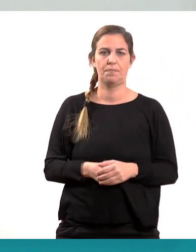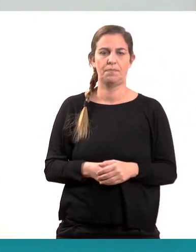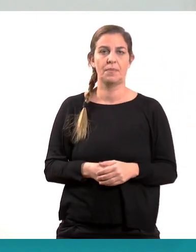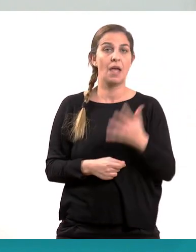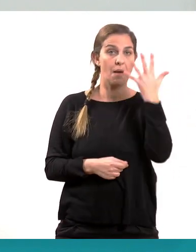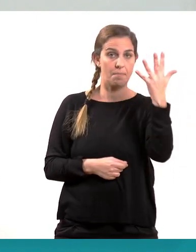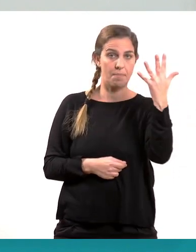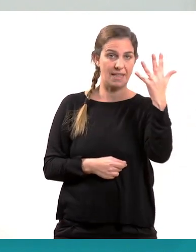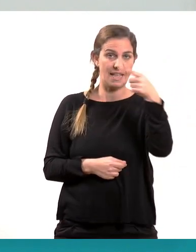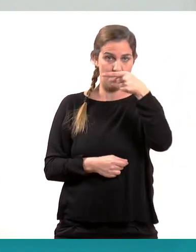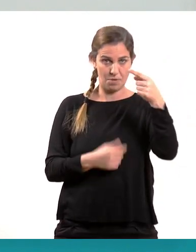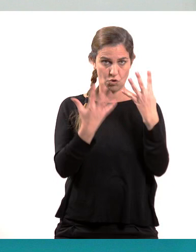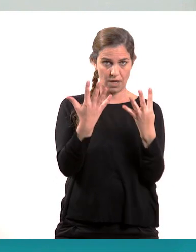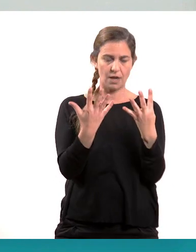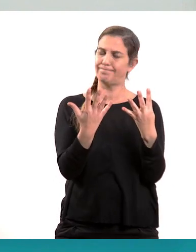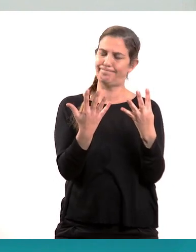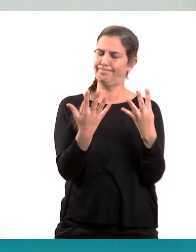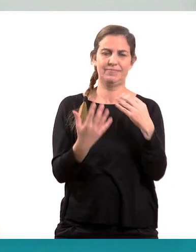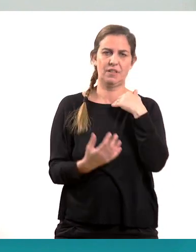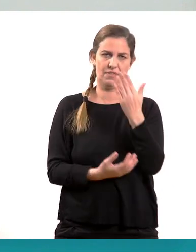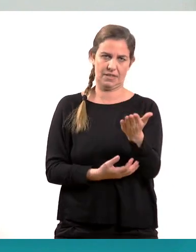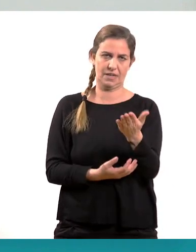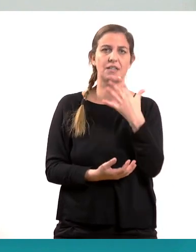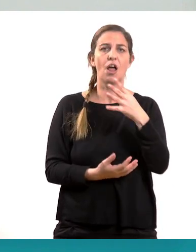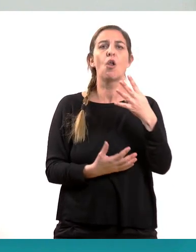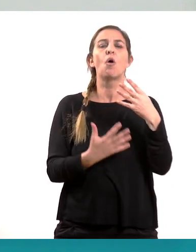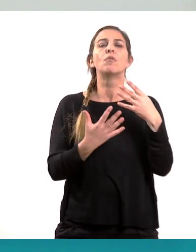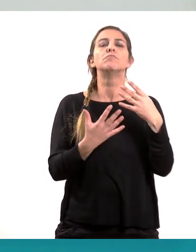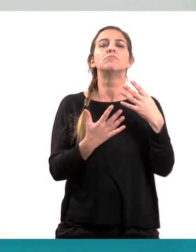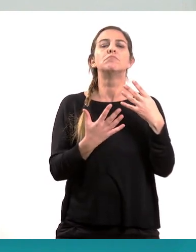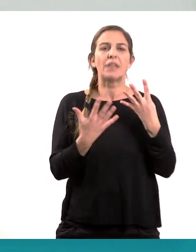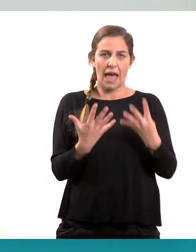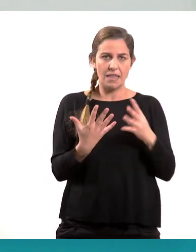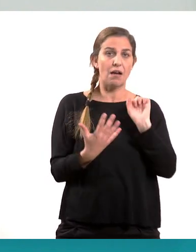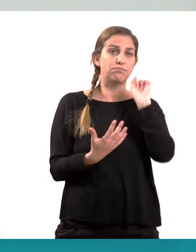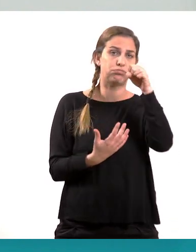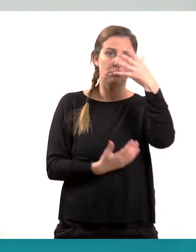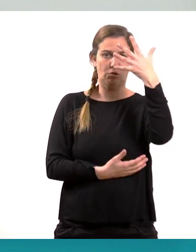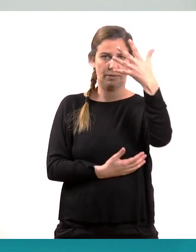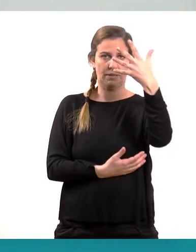τα ίδια. Πάλι δεν γίνεται. Πάλι το 9 είναι μεγαλύτερο από το 5. Τι κάνουμε, είπαμε.